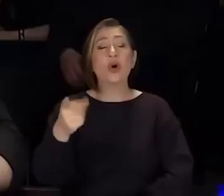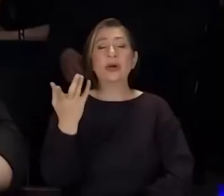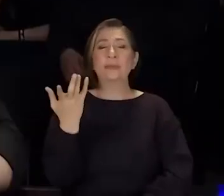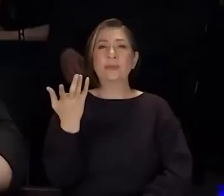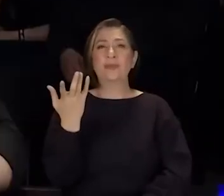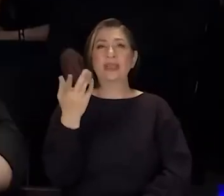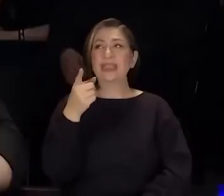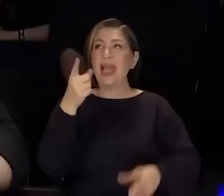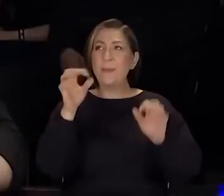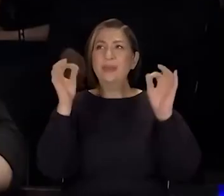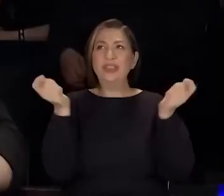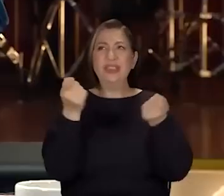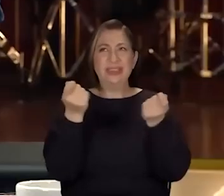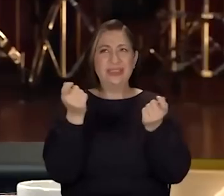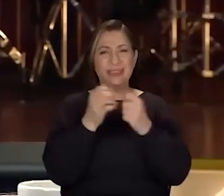bir hani işin